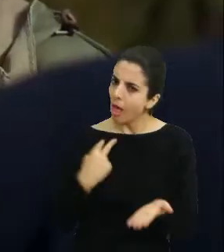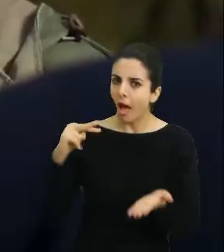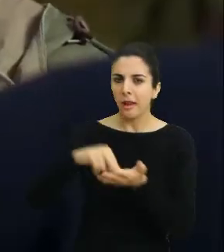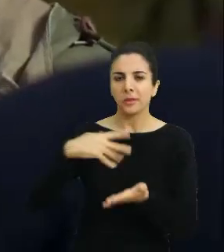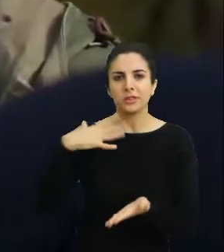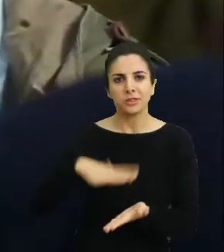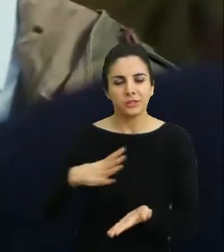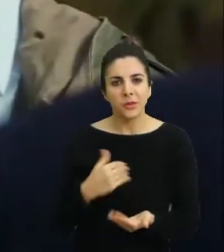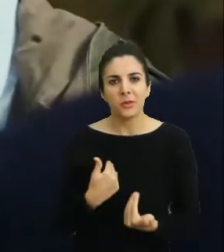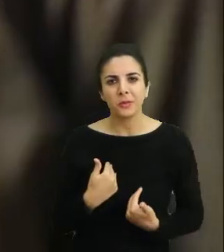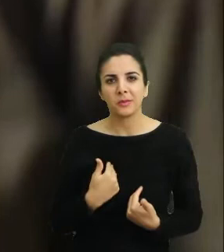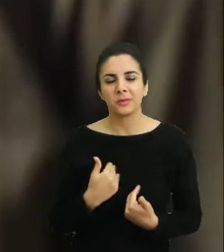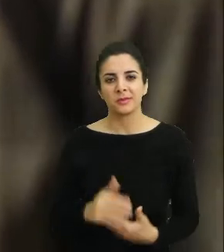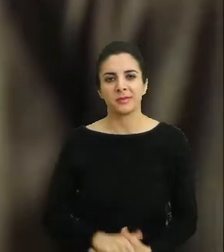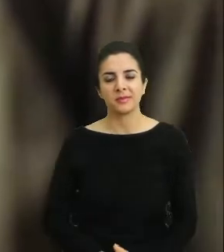ayaklanayım.